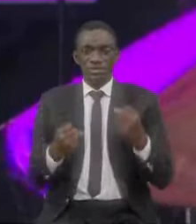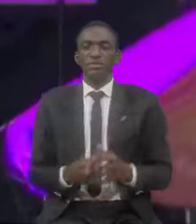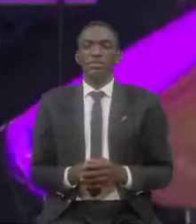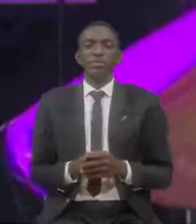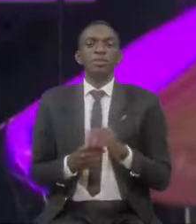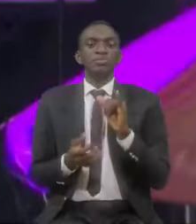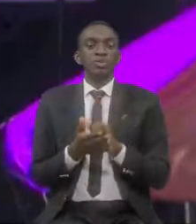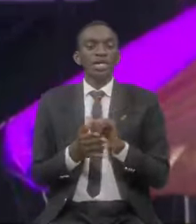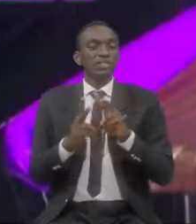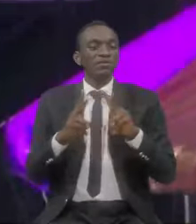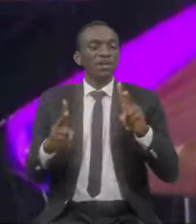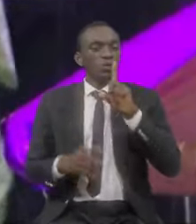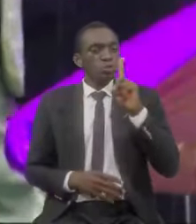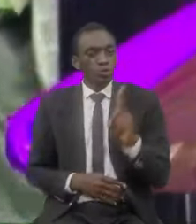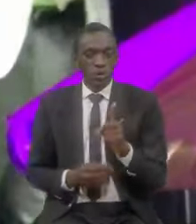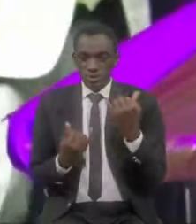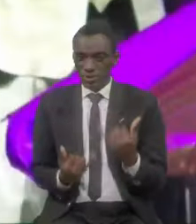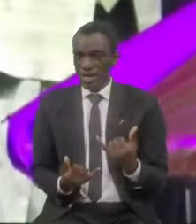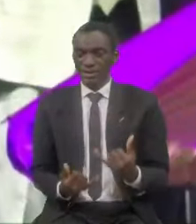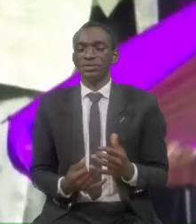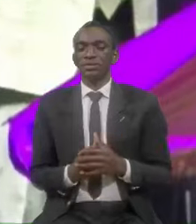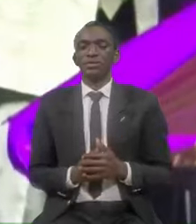C'est l'assurance que nous avons ce soir,